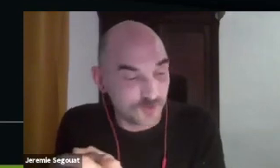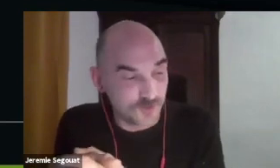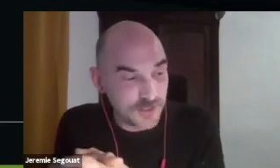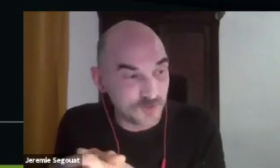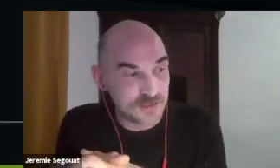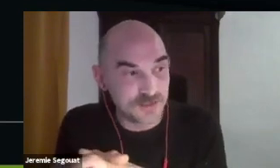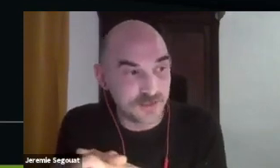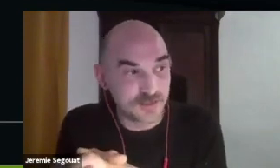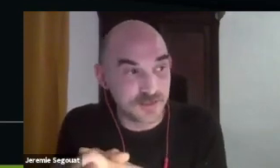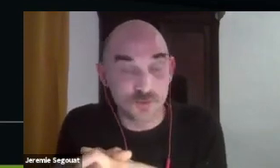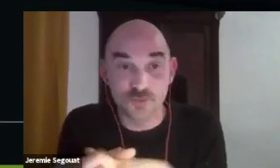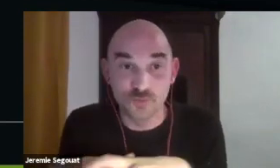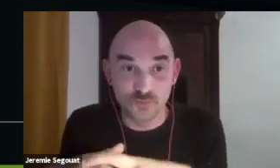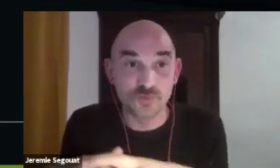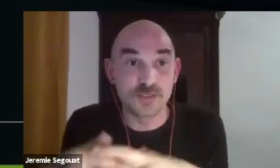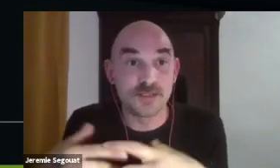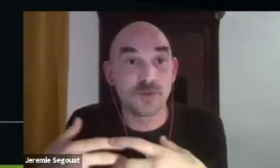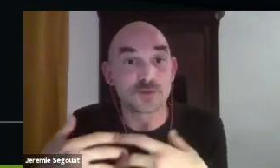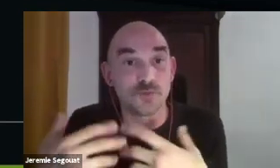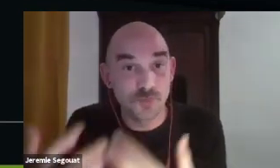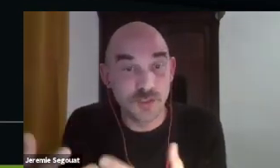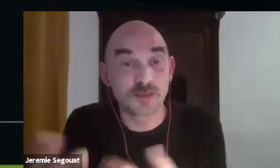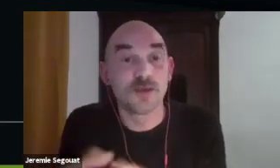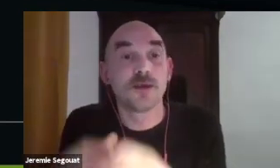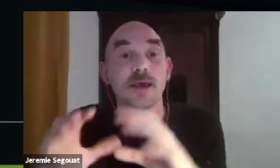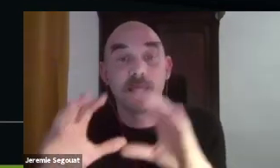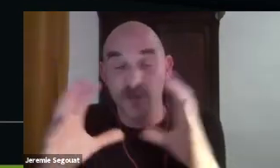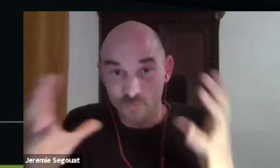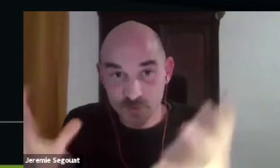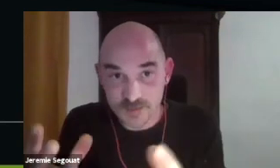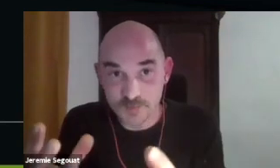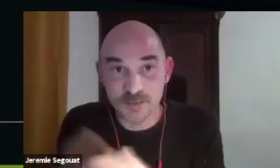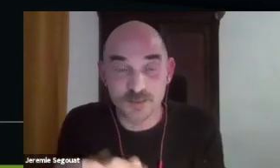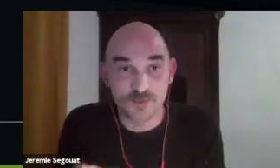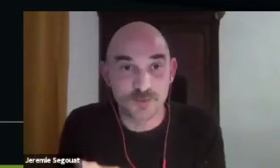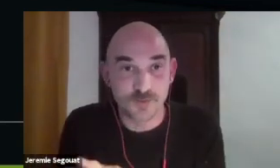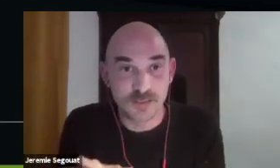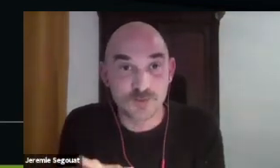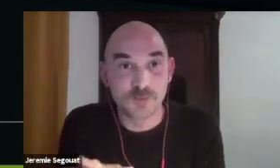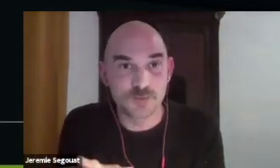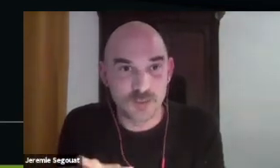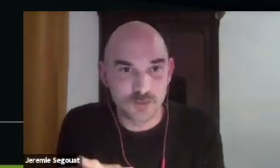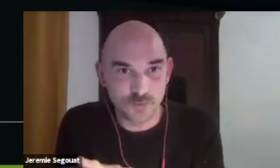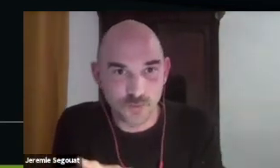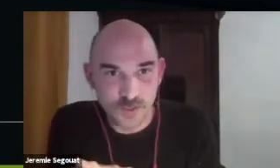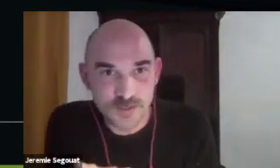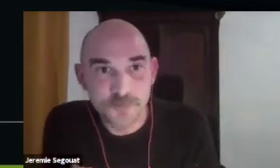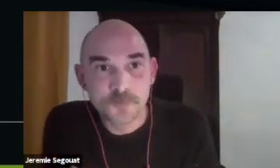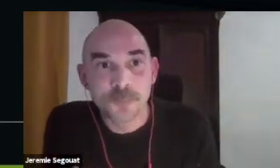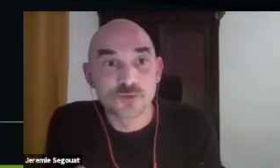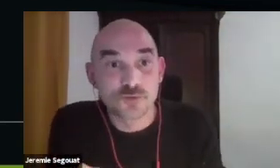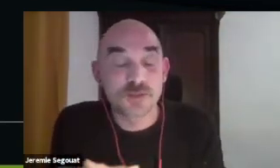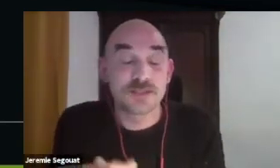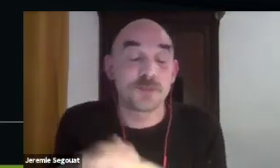que la langue des signes tactile ce sont toujours des situations uniques avec tous ces espaces qui se mélangent et qui s'entrecroisent